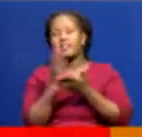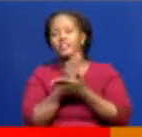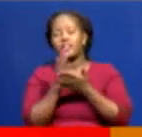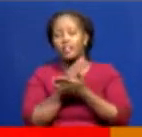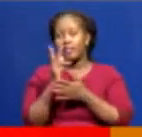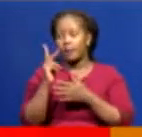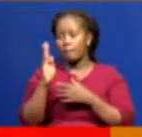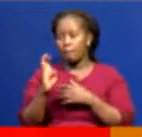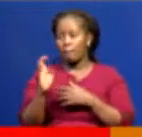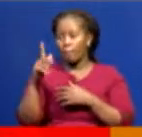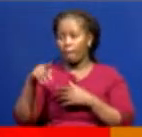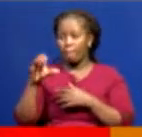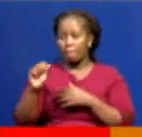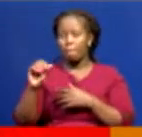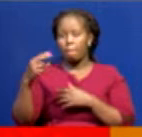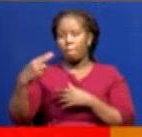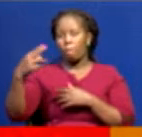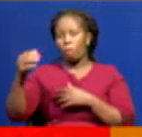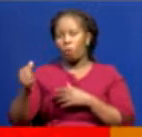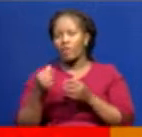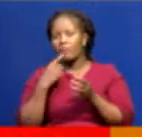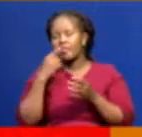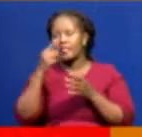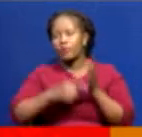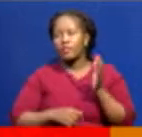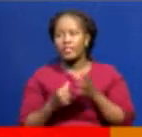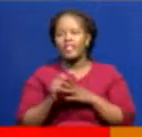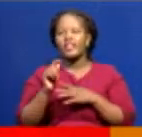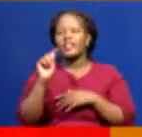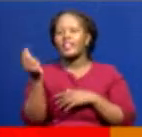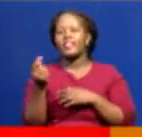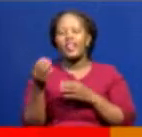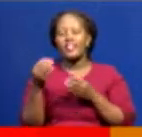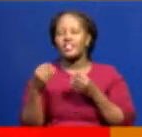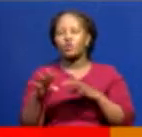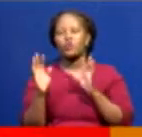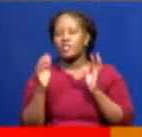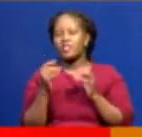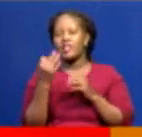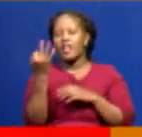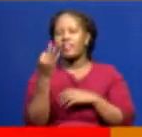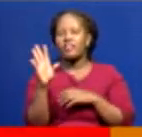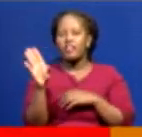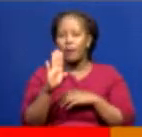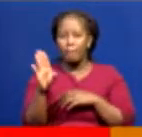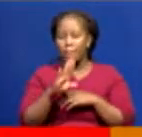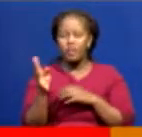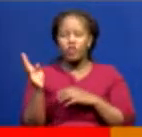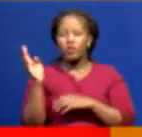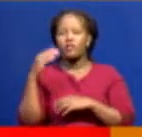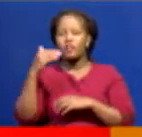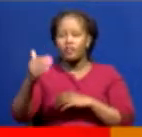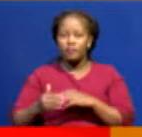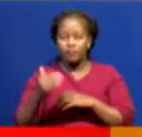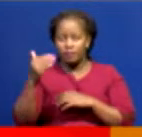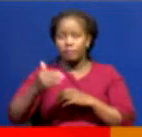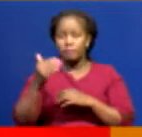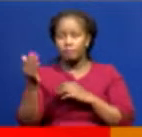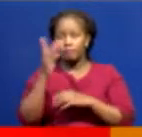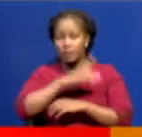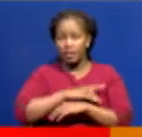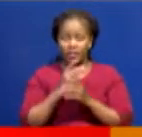KEPSA ilitathmini ya kwamba Kenya inapoteza shilingi bilioni 3 kila siku kutokana na maandamano